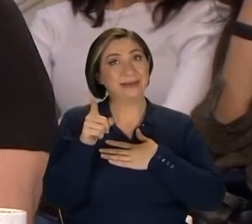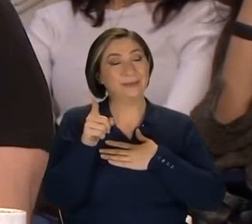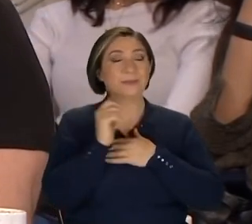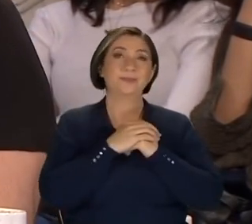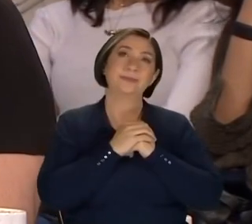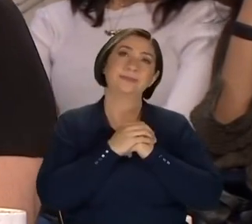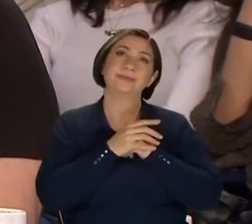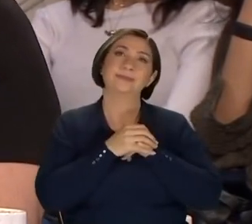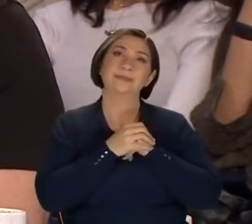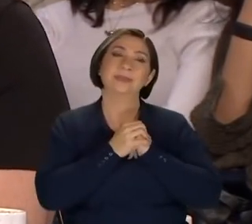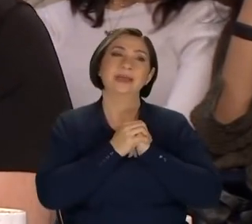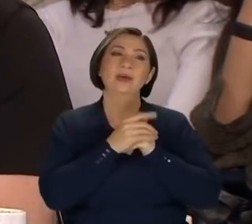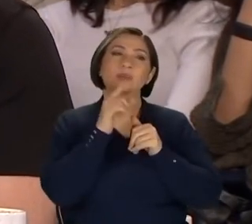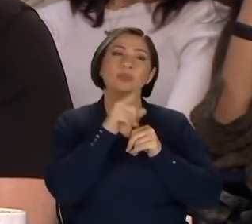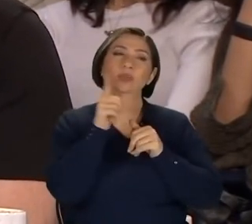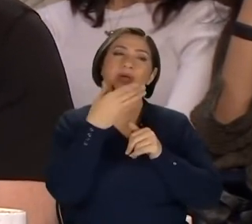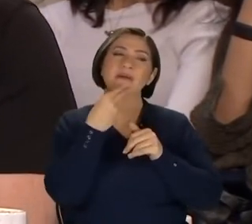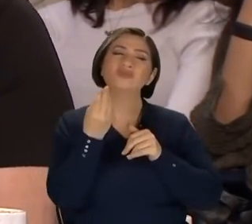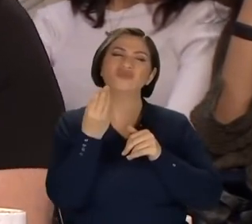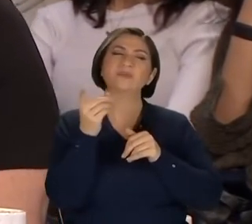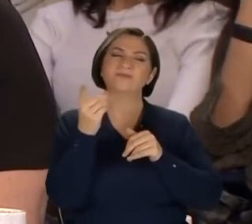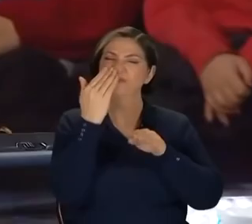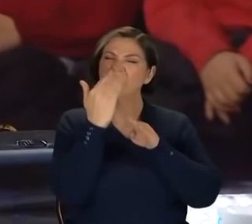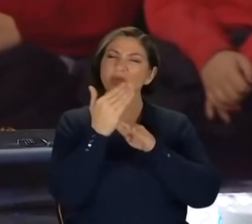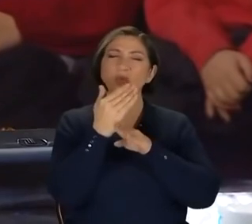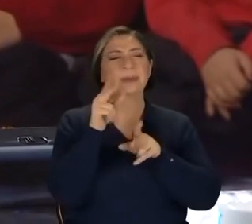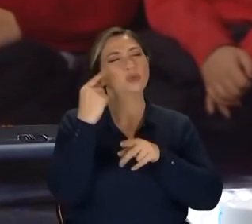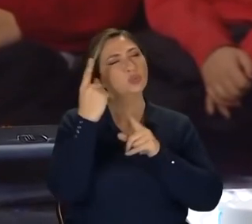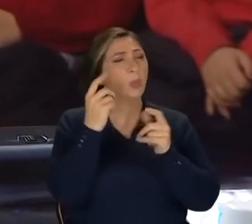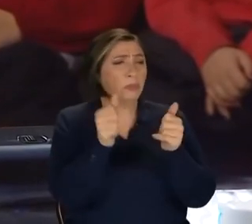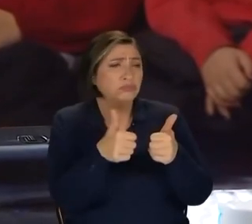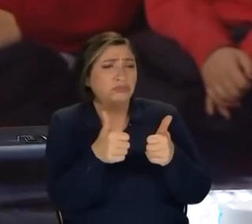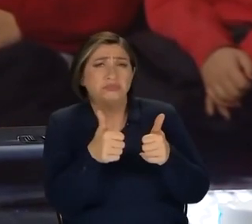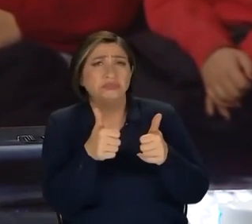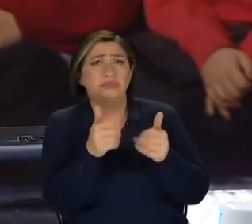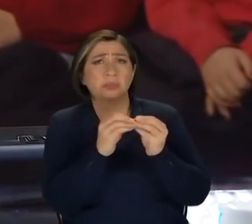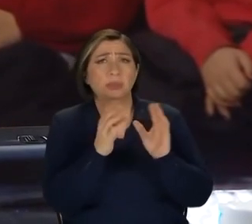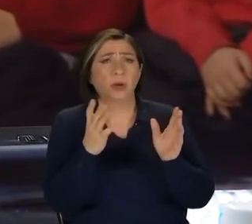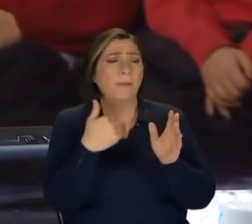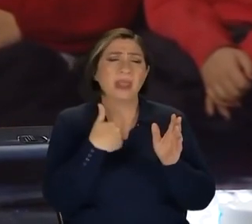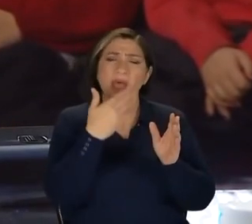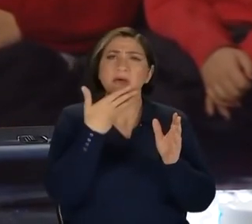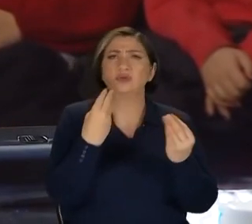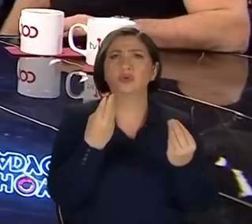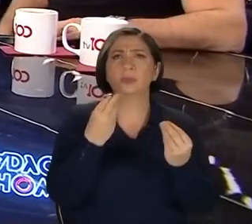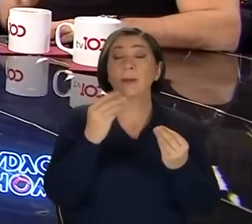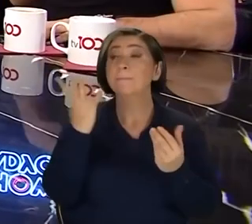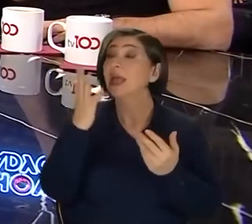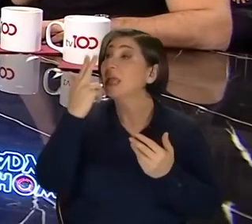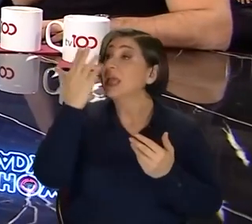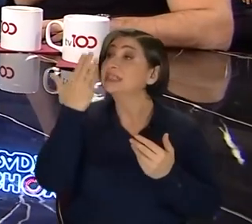şey olarak alıyorum ben, yani bunları buraya yakıştırıyorum diye düşünüyor herhalde, okey. Belki de... Ben de yakıştırıyorum belki ama... Belki